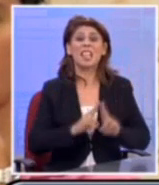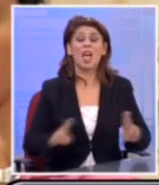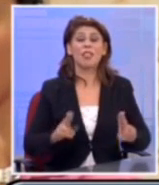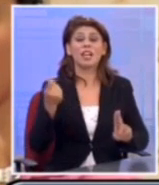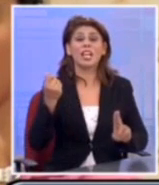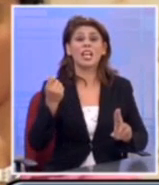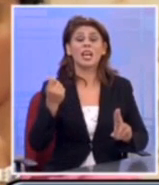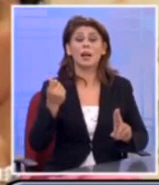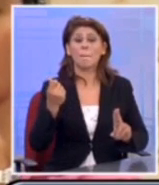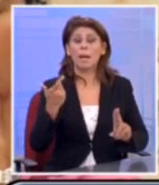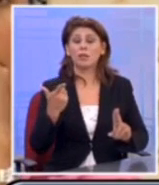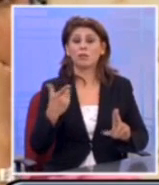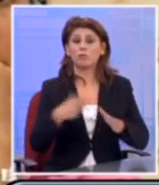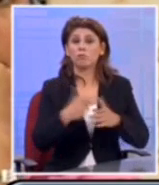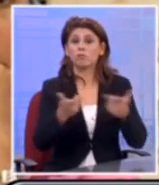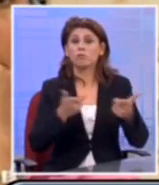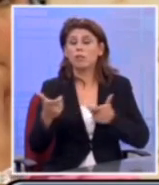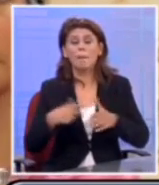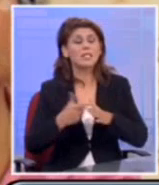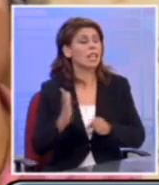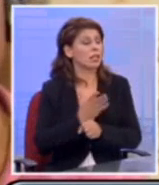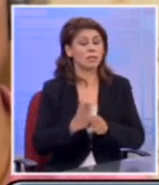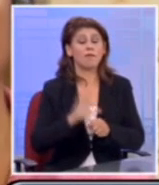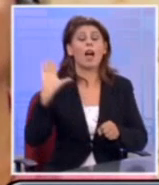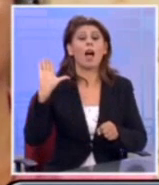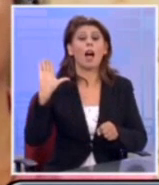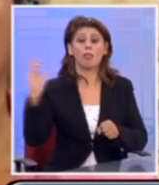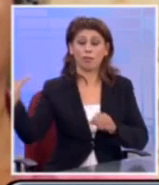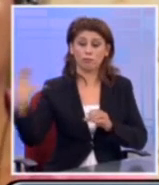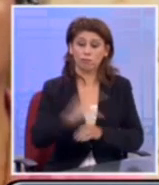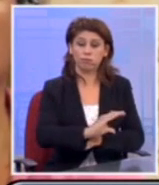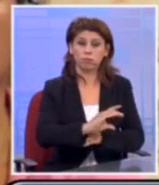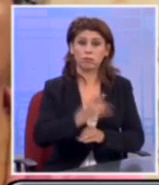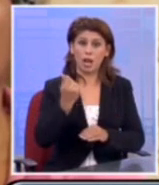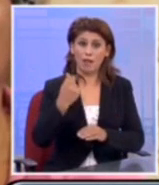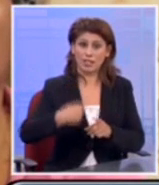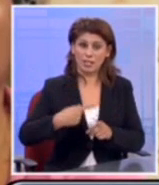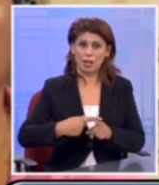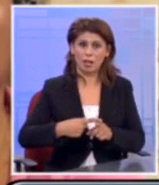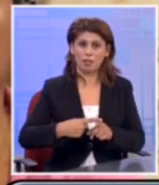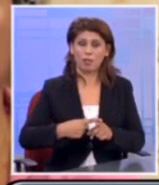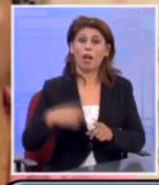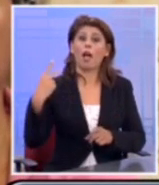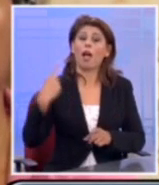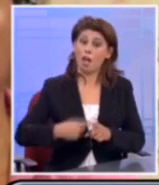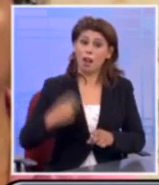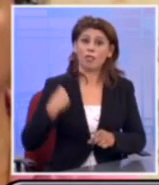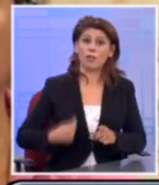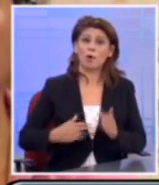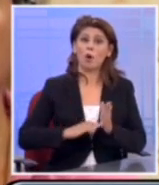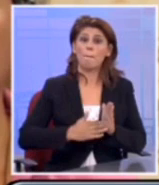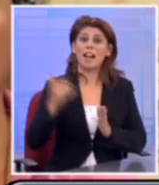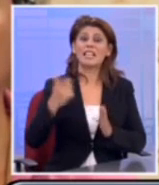καταστροφή και αν δεν αποσταλούν αυτά τα χρήματα οι Έλληνες δημόσιοι υπάλληλοι και